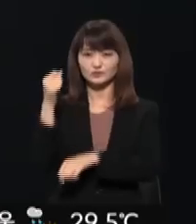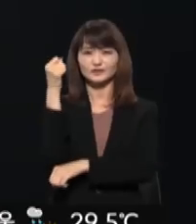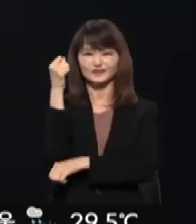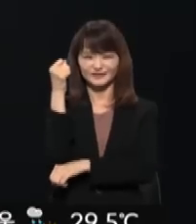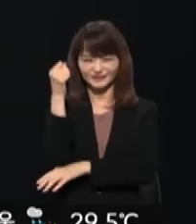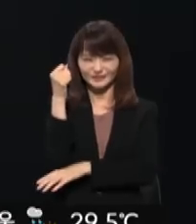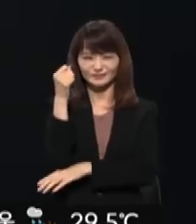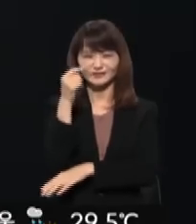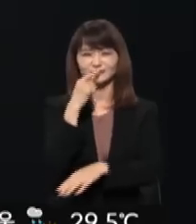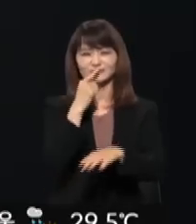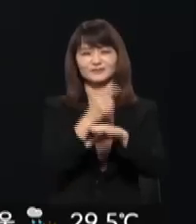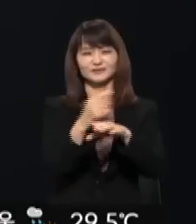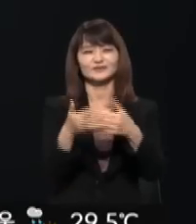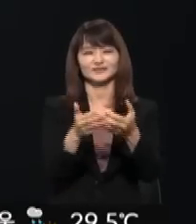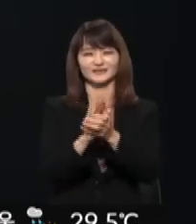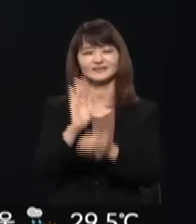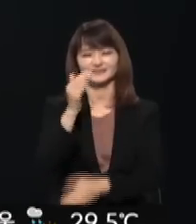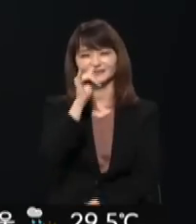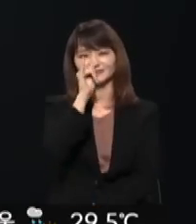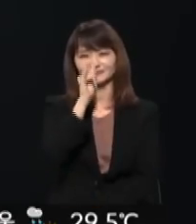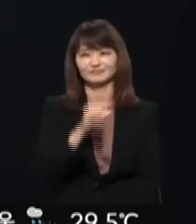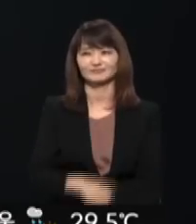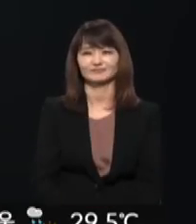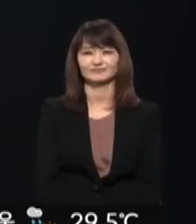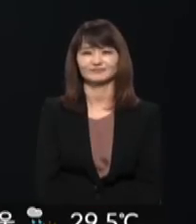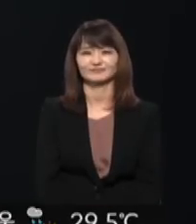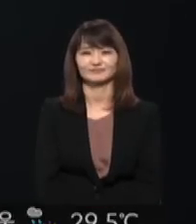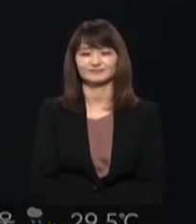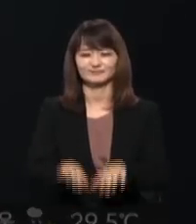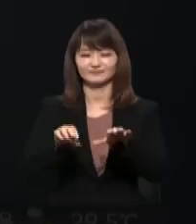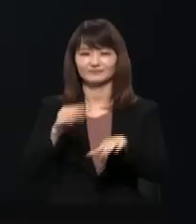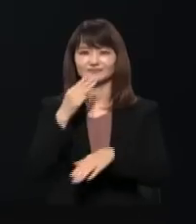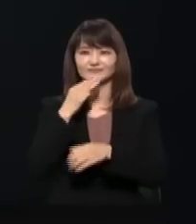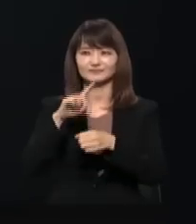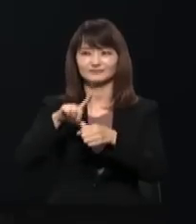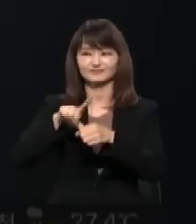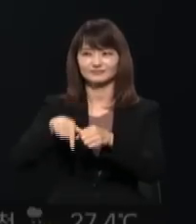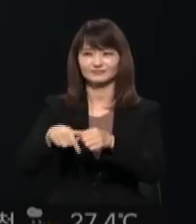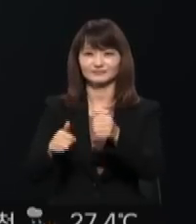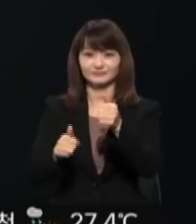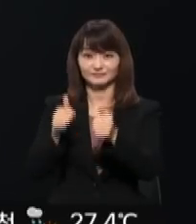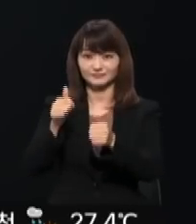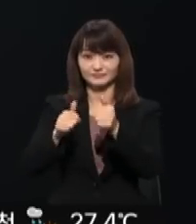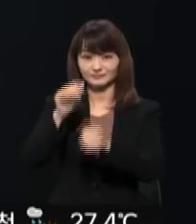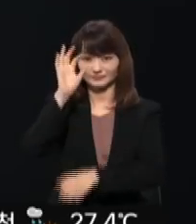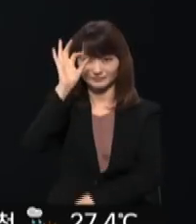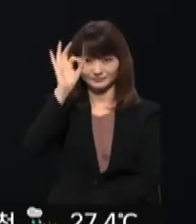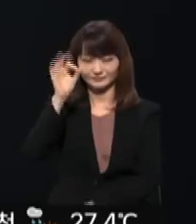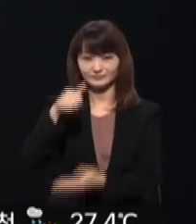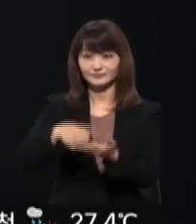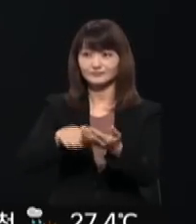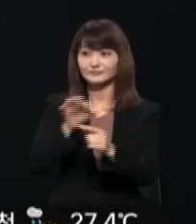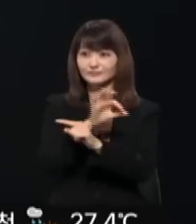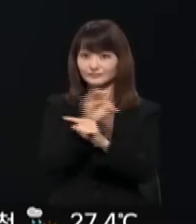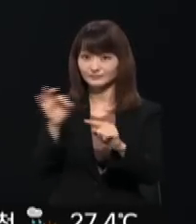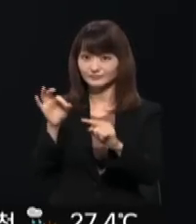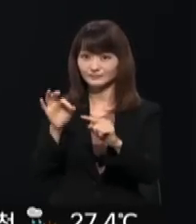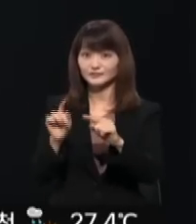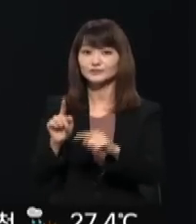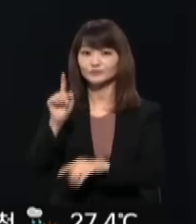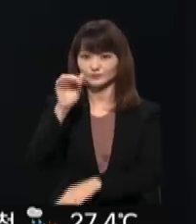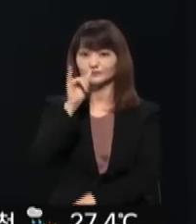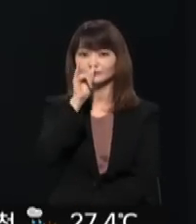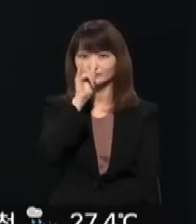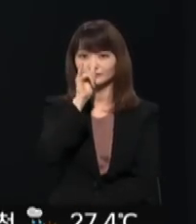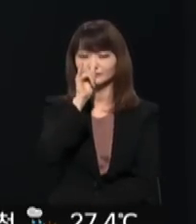뭐 이렇게 해서 이번 수도권 경선을 지켜보면서 투표율 같은 것을 충분히 올릴